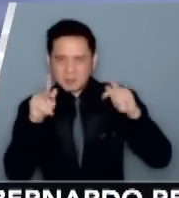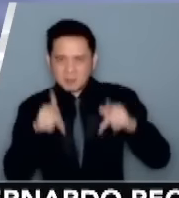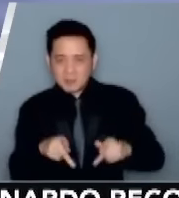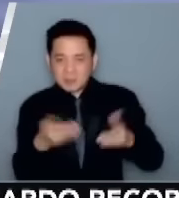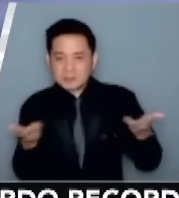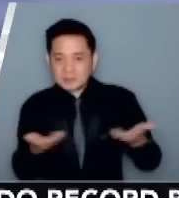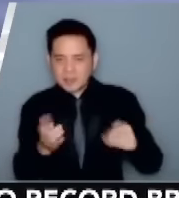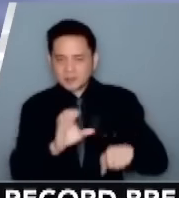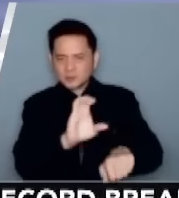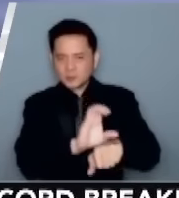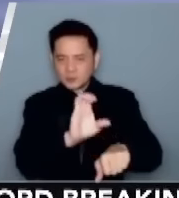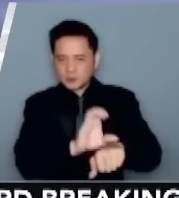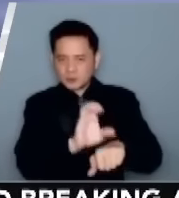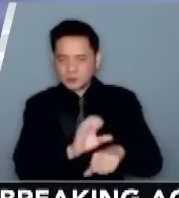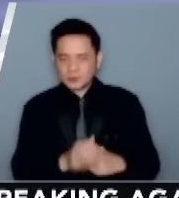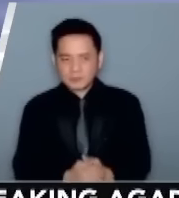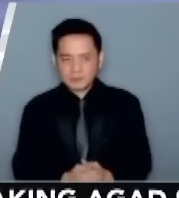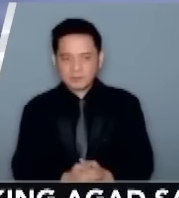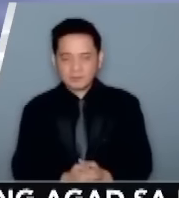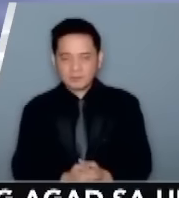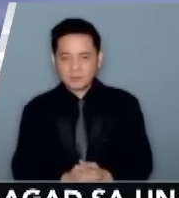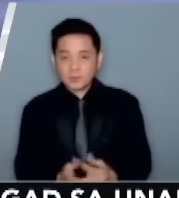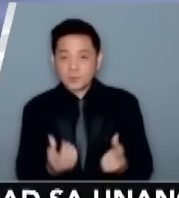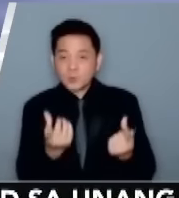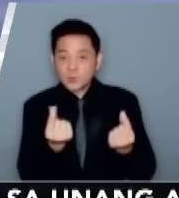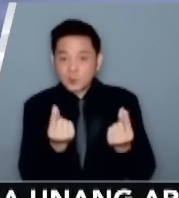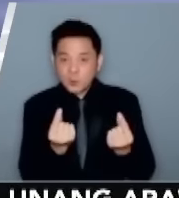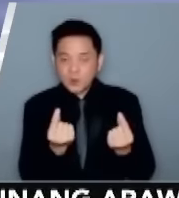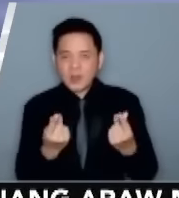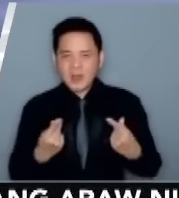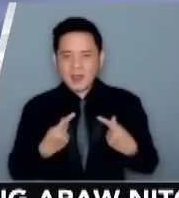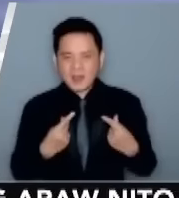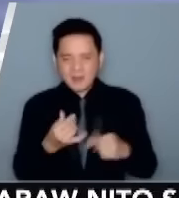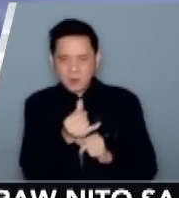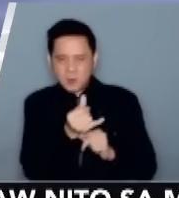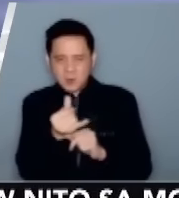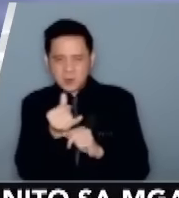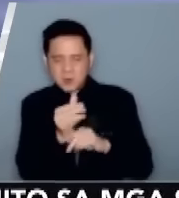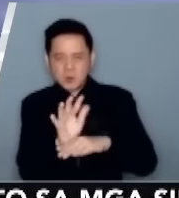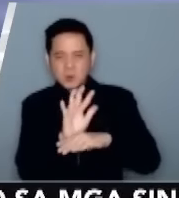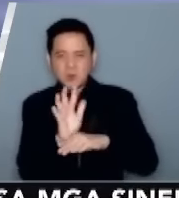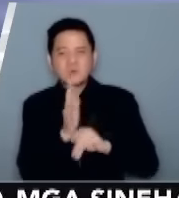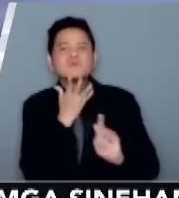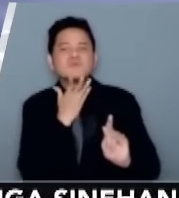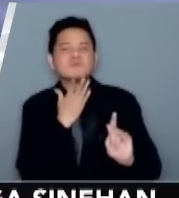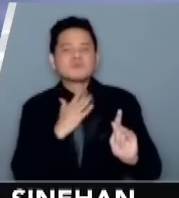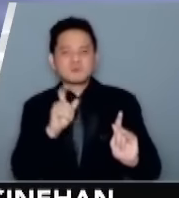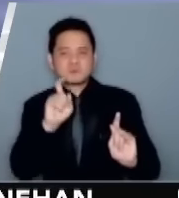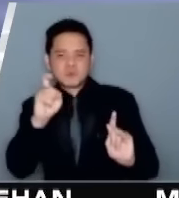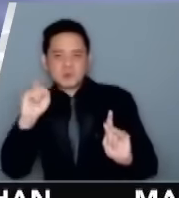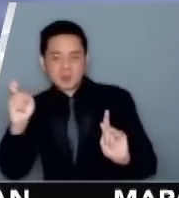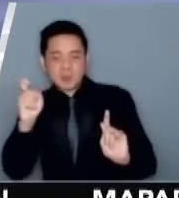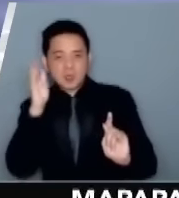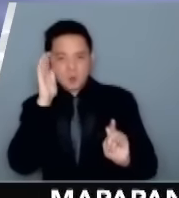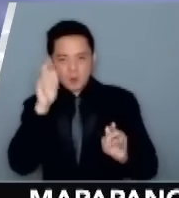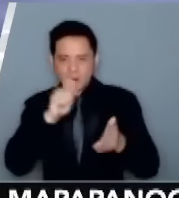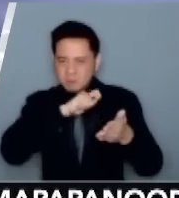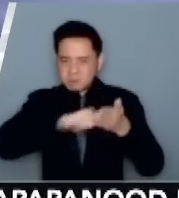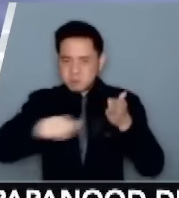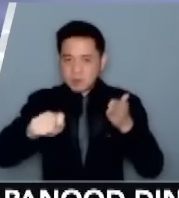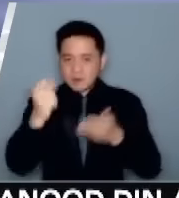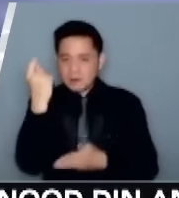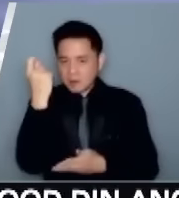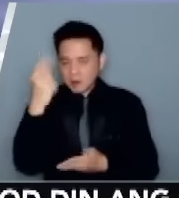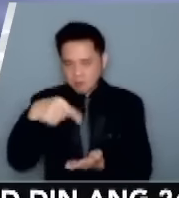kinikikilan. Buburahin lang niya umano ang maseselan nitong larawan kapalit ng 8,000 piso. Nakatutok si John